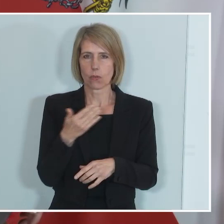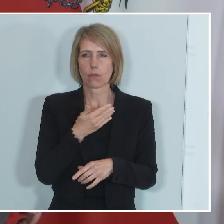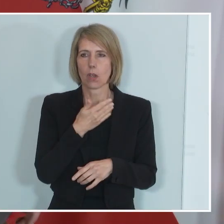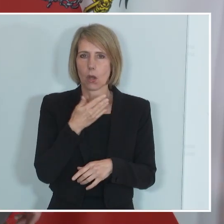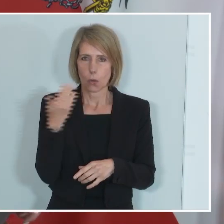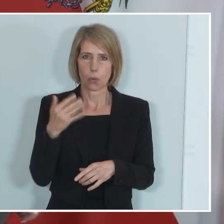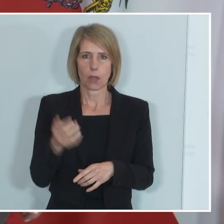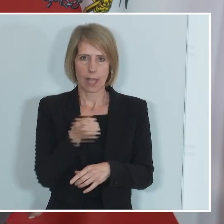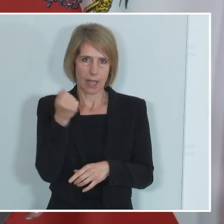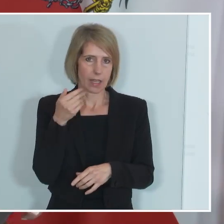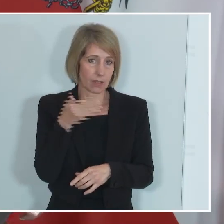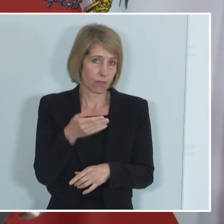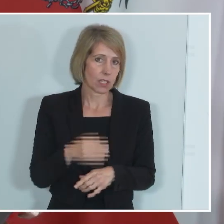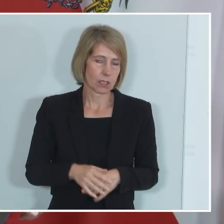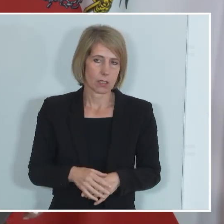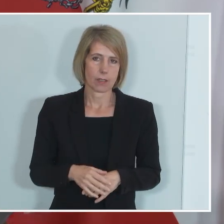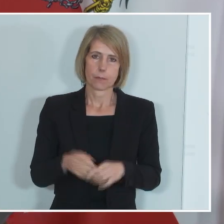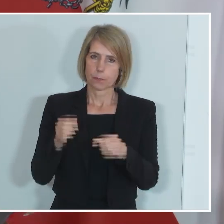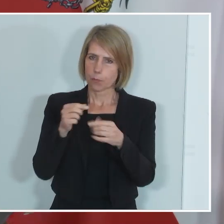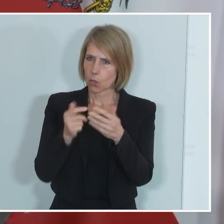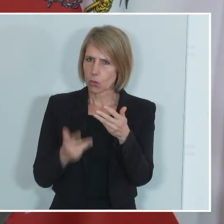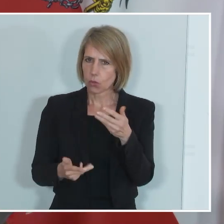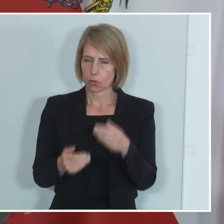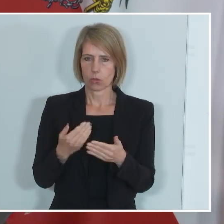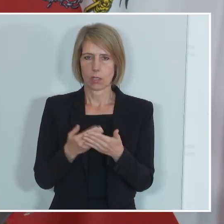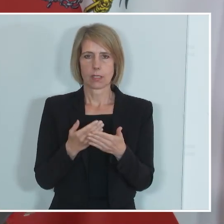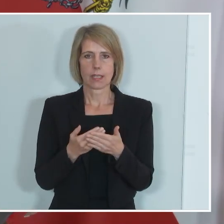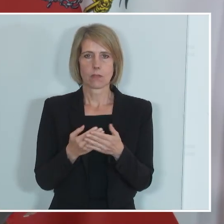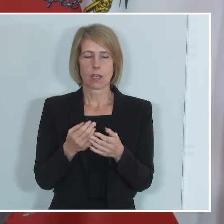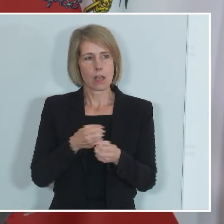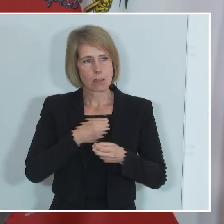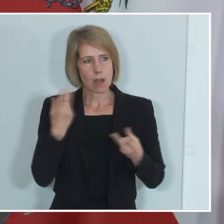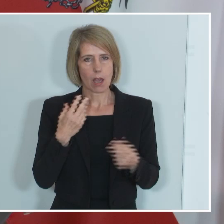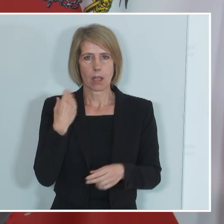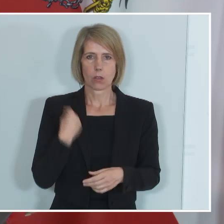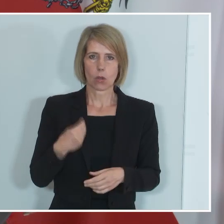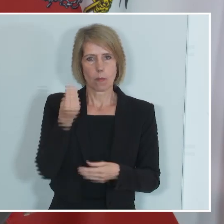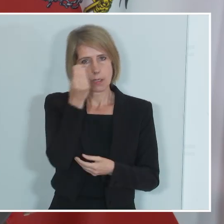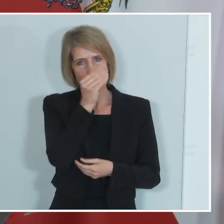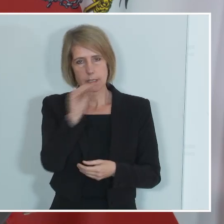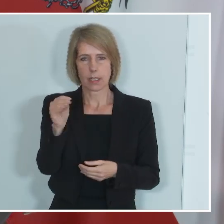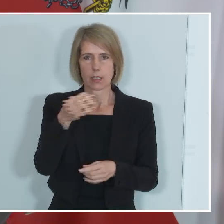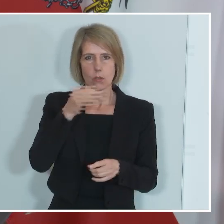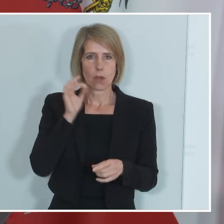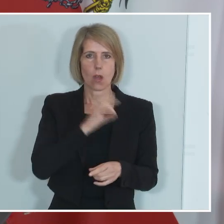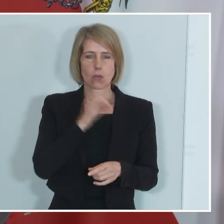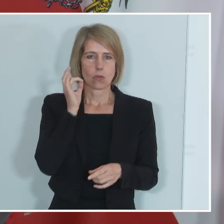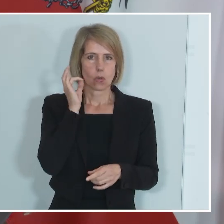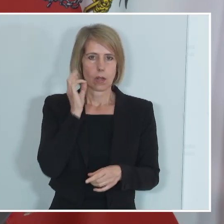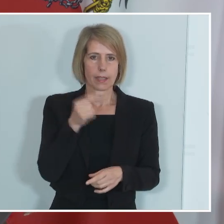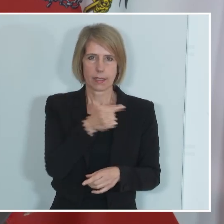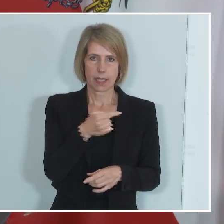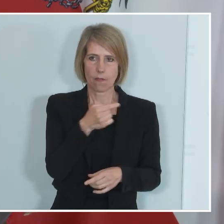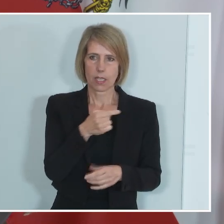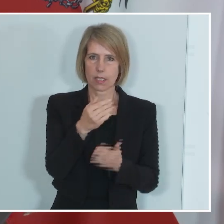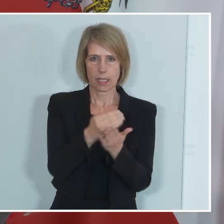ersten Schwung erreicht werden können. Und deshalb habe ich hier auch ganz klar noch einmal der Kollegin Gehwessler gemacht, dass hier